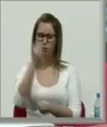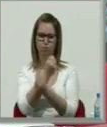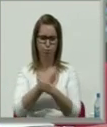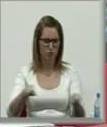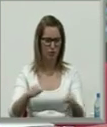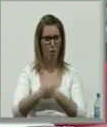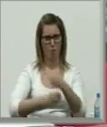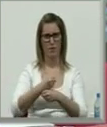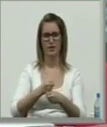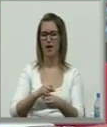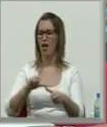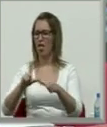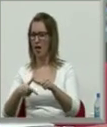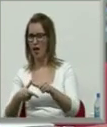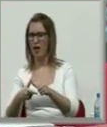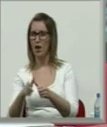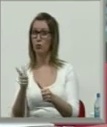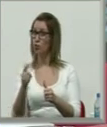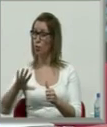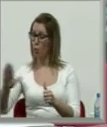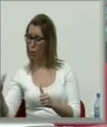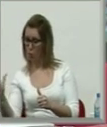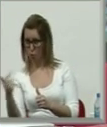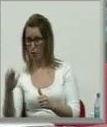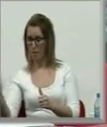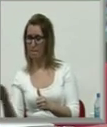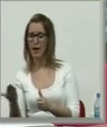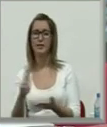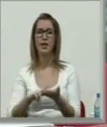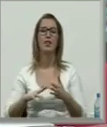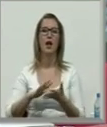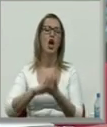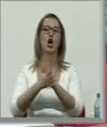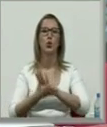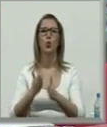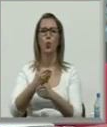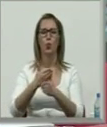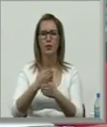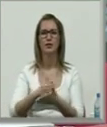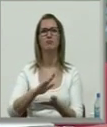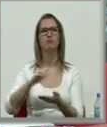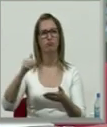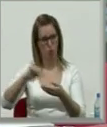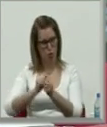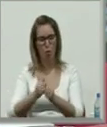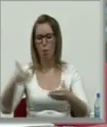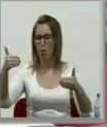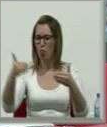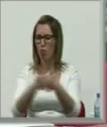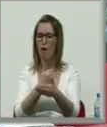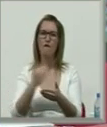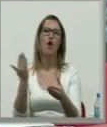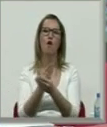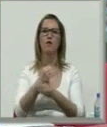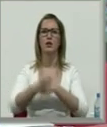ale z drugiej strony na rynku pilskim pojawiają się wciąż nowe oferty pracy. Dzisiaj Życie